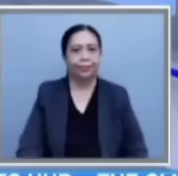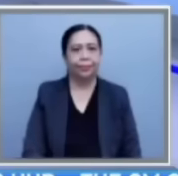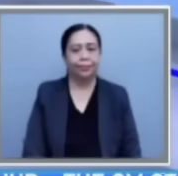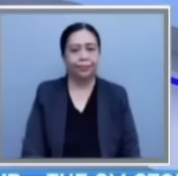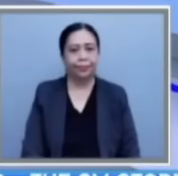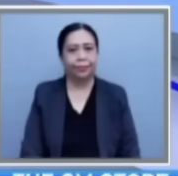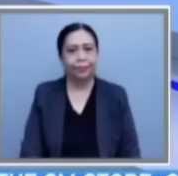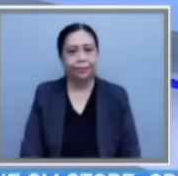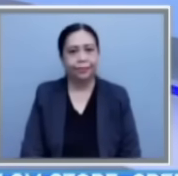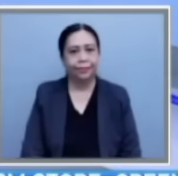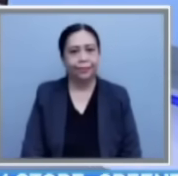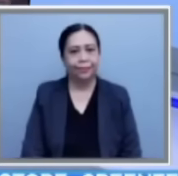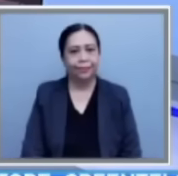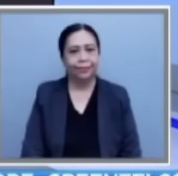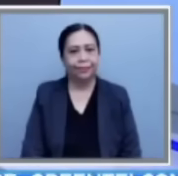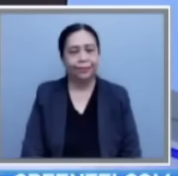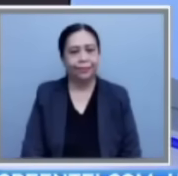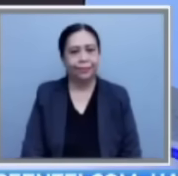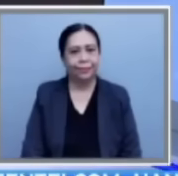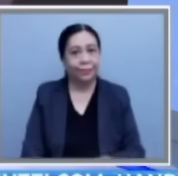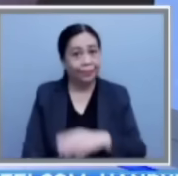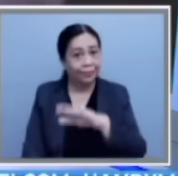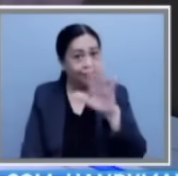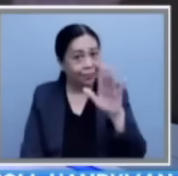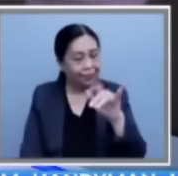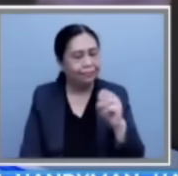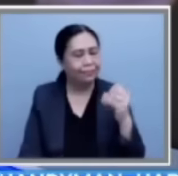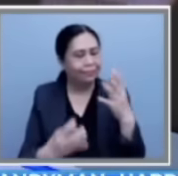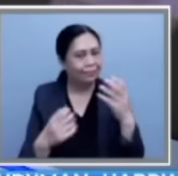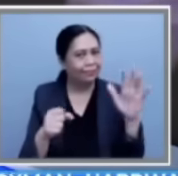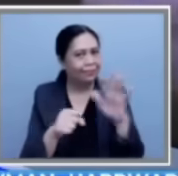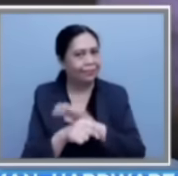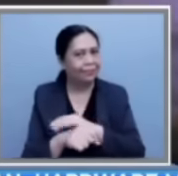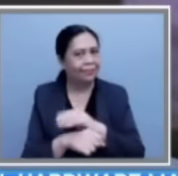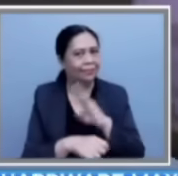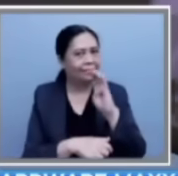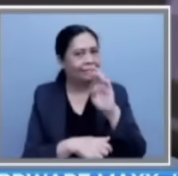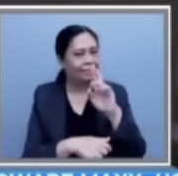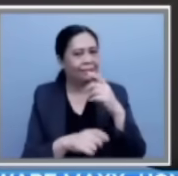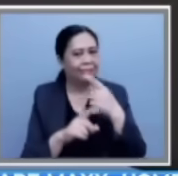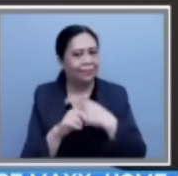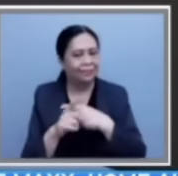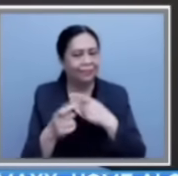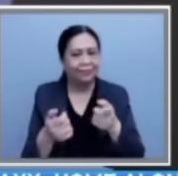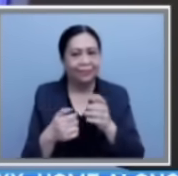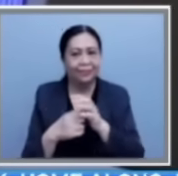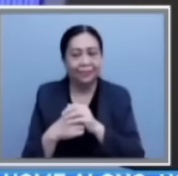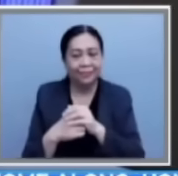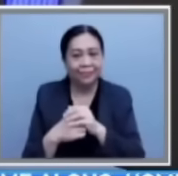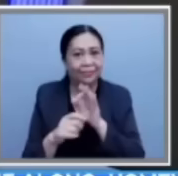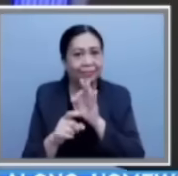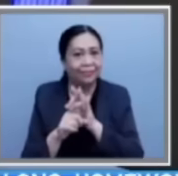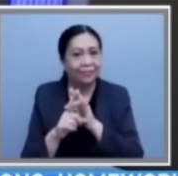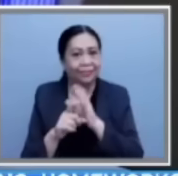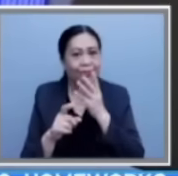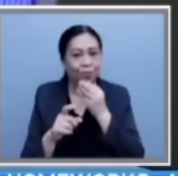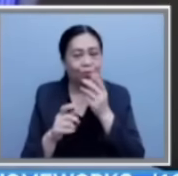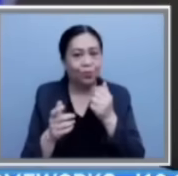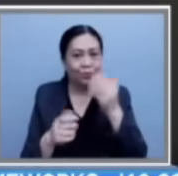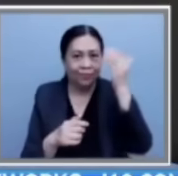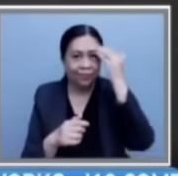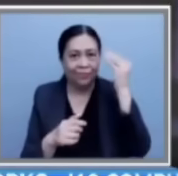ha mga m siksik liglig ang be mons ng pillow fans sa mga bibisita sa atin na Korean